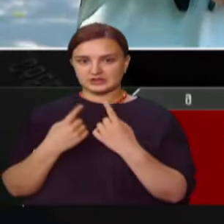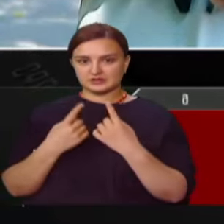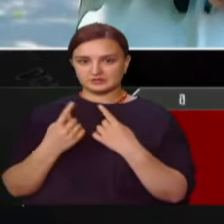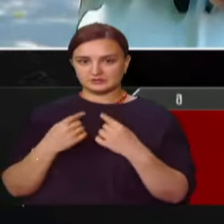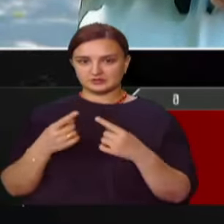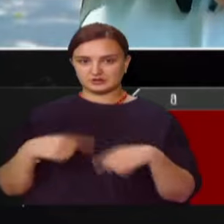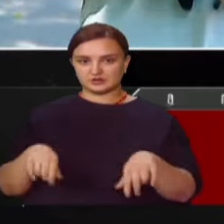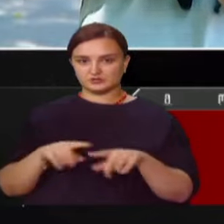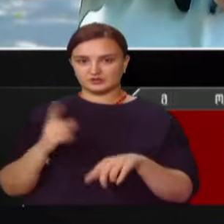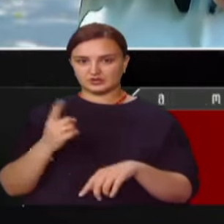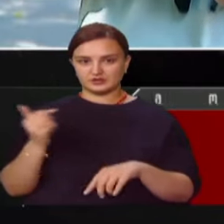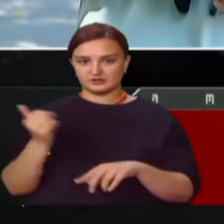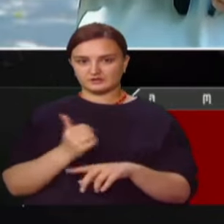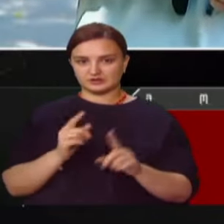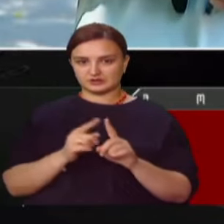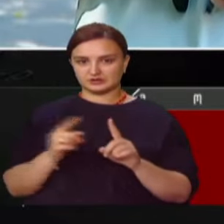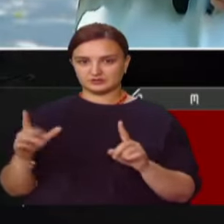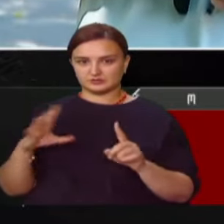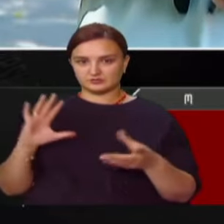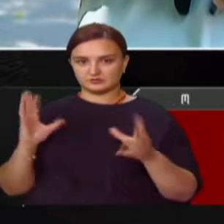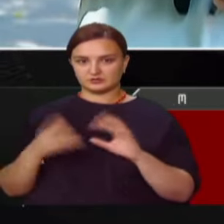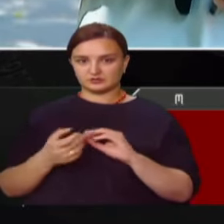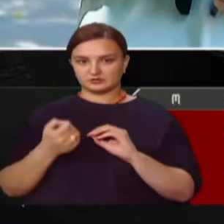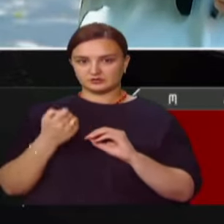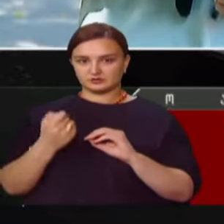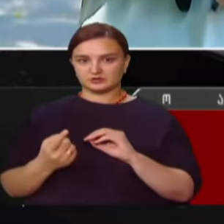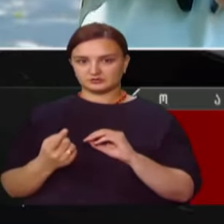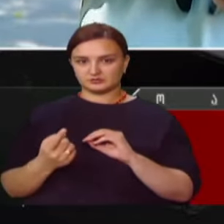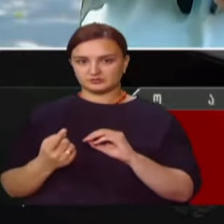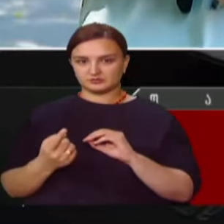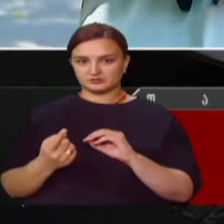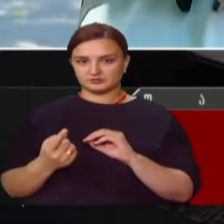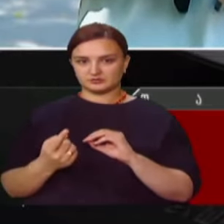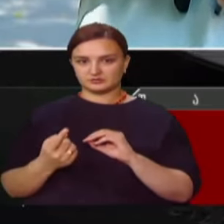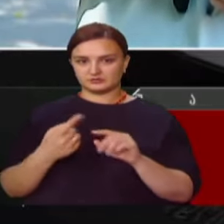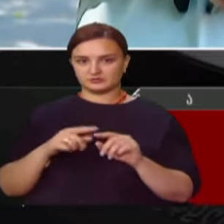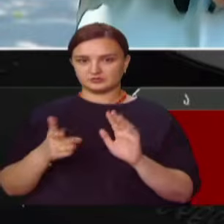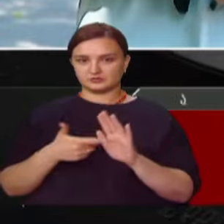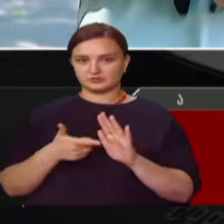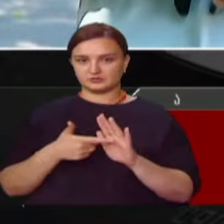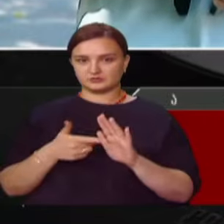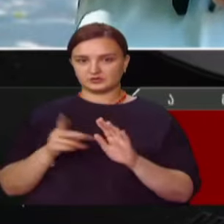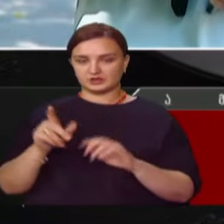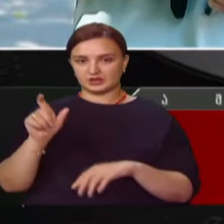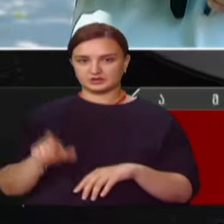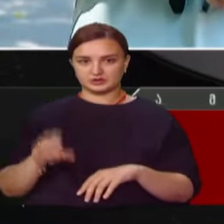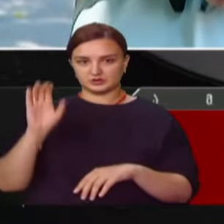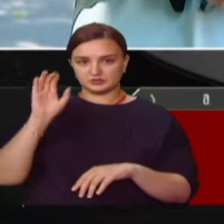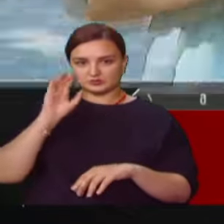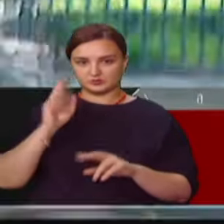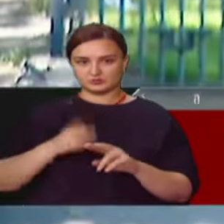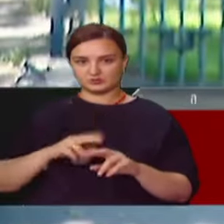საბჭომ ერთი კვირის წინ დაიწყო და ჯამში 11 აპლიკანტიდან მხოლოდ 7 კანდიდატს მოუსმინა,